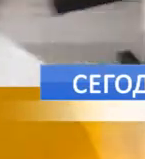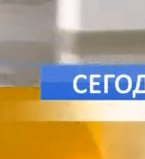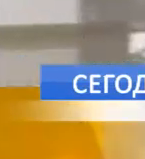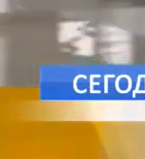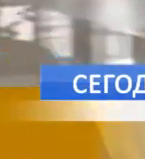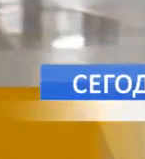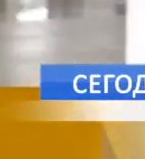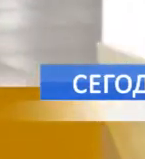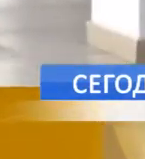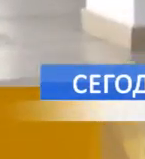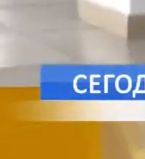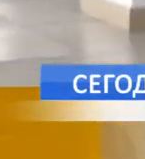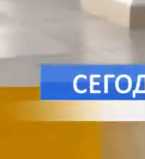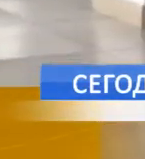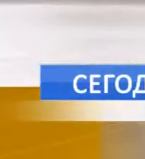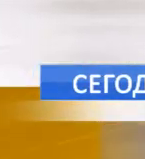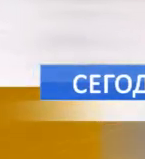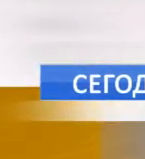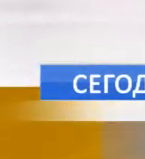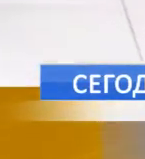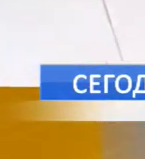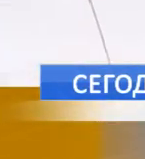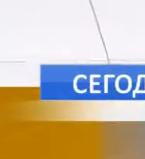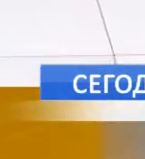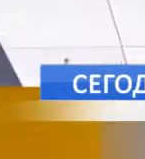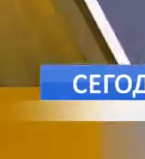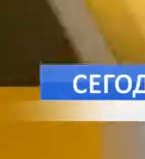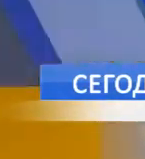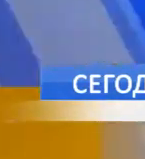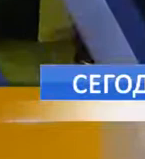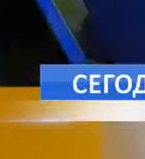аккумуляторов, мощность которых хватит на 30 километров езды.